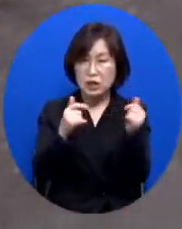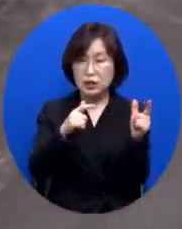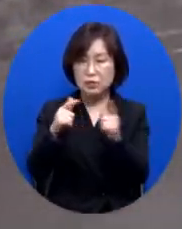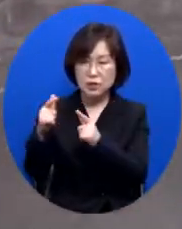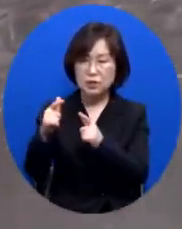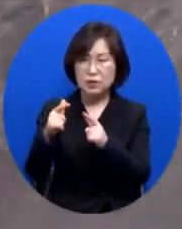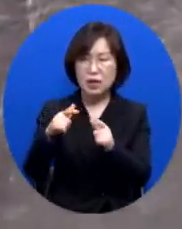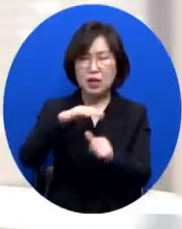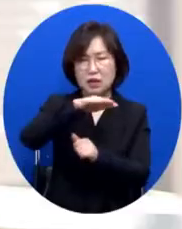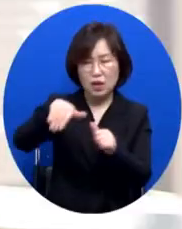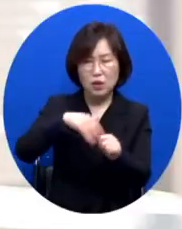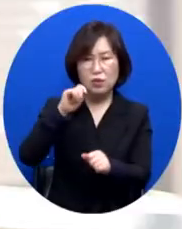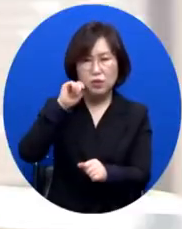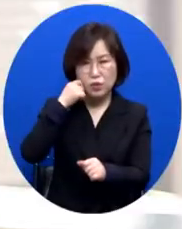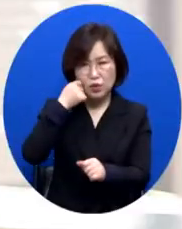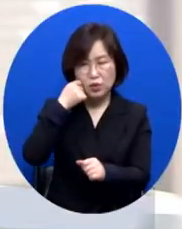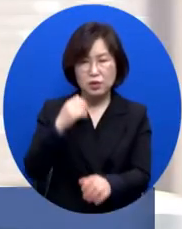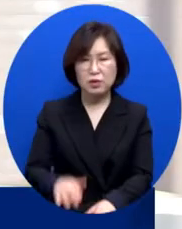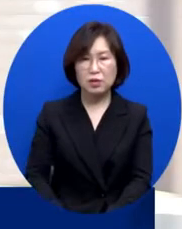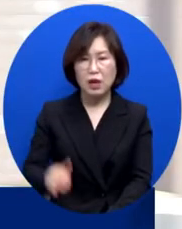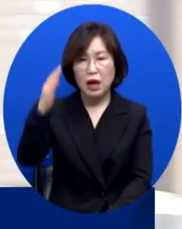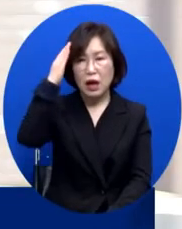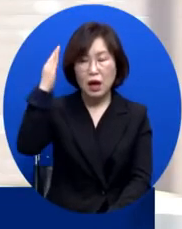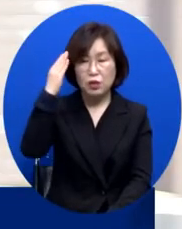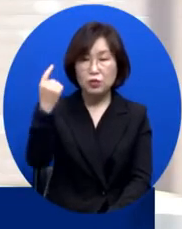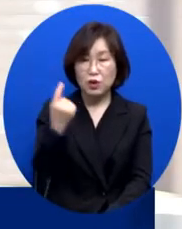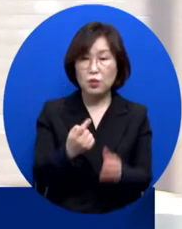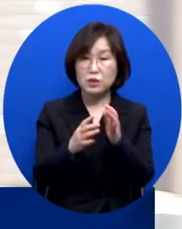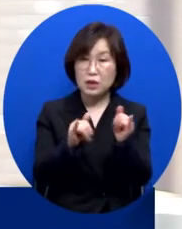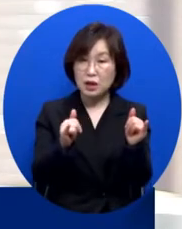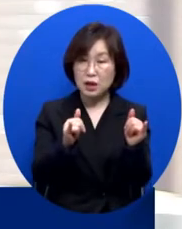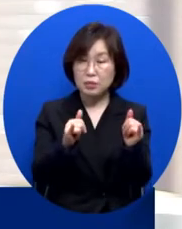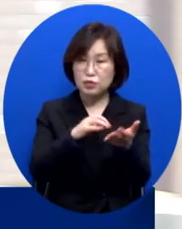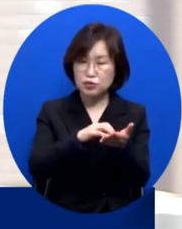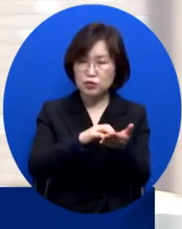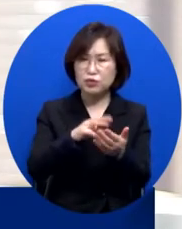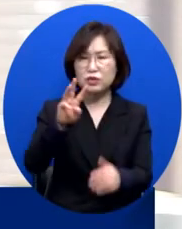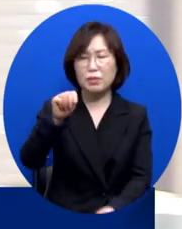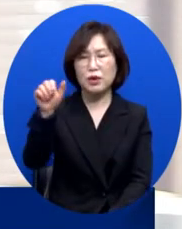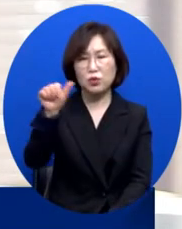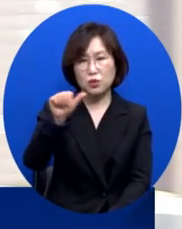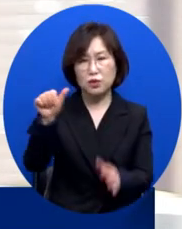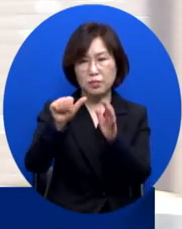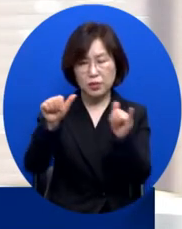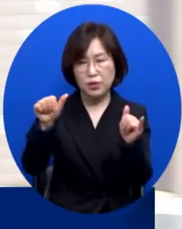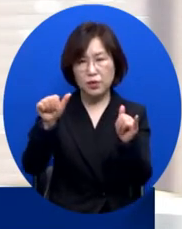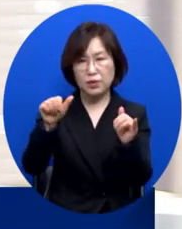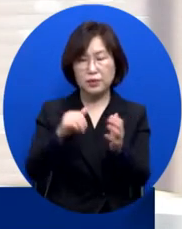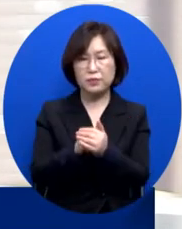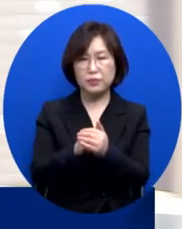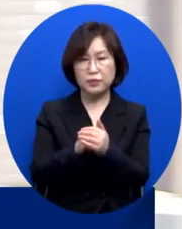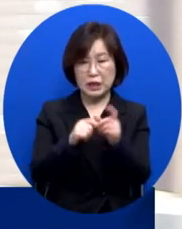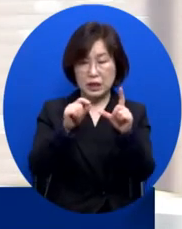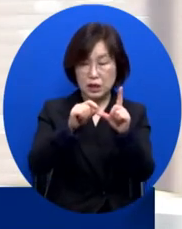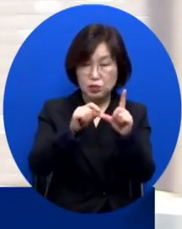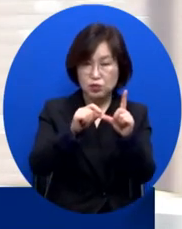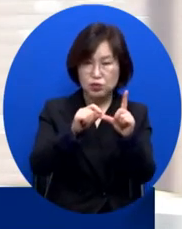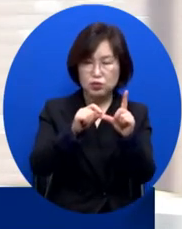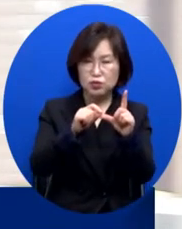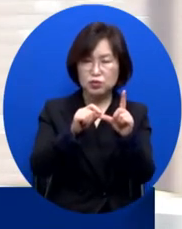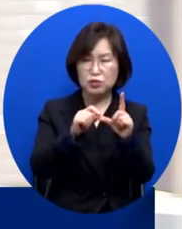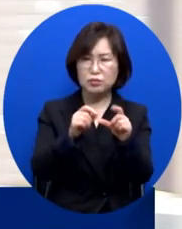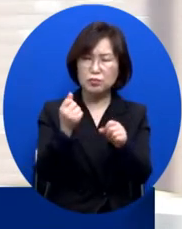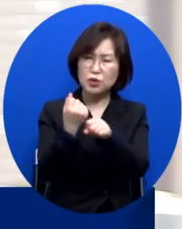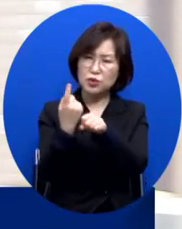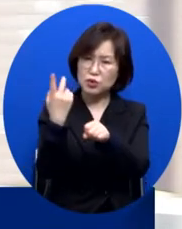어렵기만 합니다. 한국에 탈북민들이 들어온 게 벌써 3만 5천 명 정도 됐는데 일부는 뭐 몇